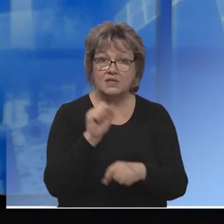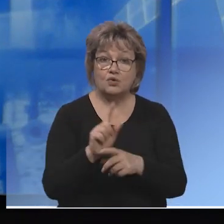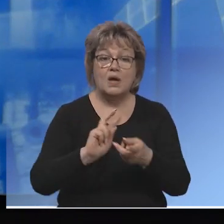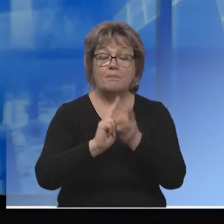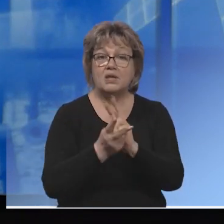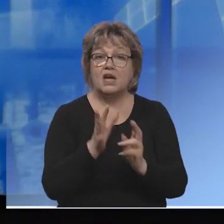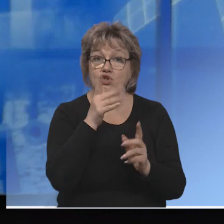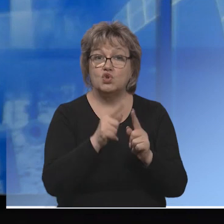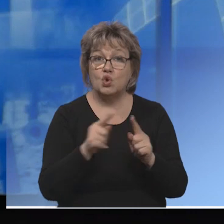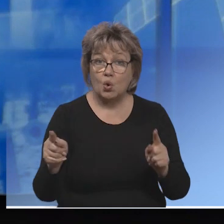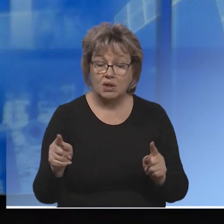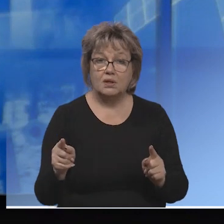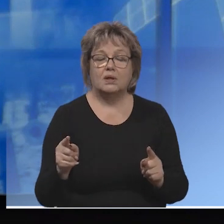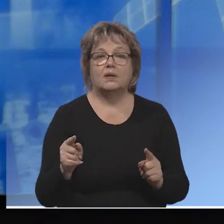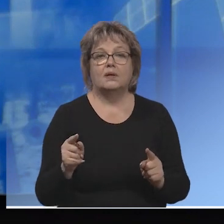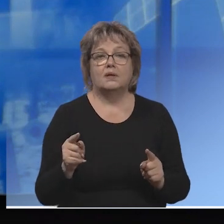заказчику менять сроки,